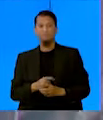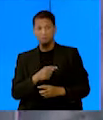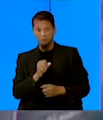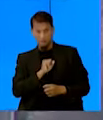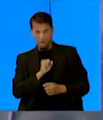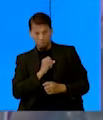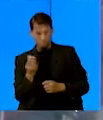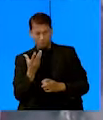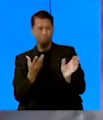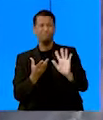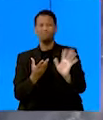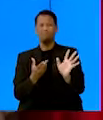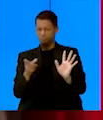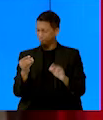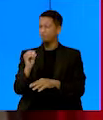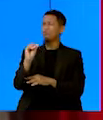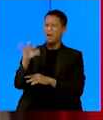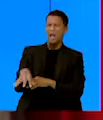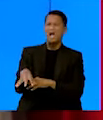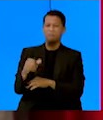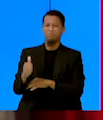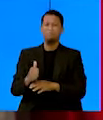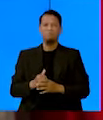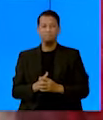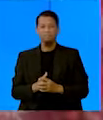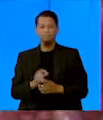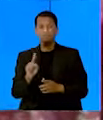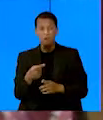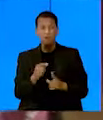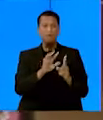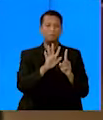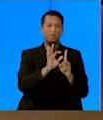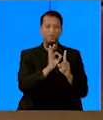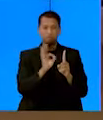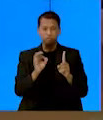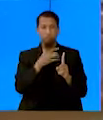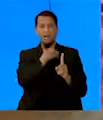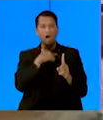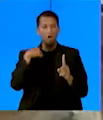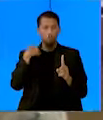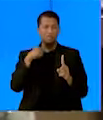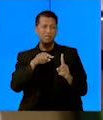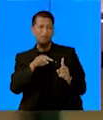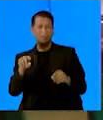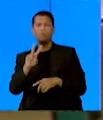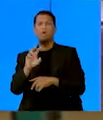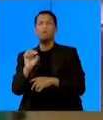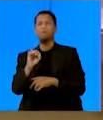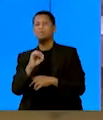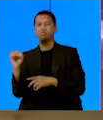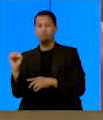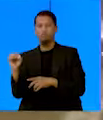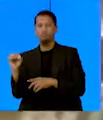ditawarkan jauh lebih murah dibanding harga di pasaran. Mulai dari Rp15.000 untuk kaos, hingga Rp200.000 untuk